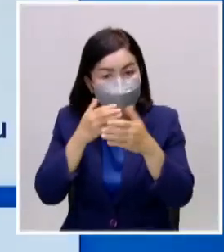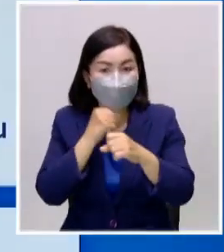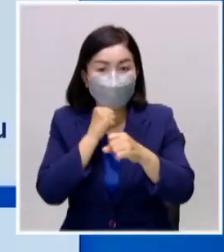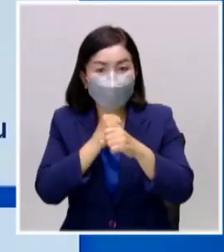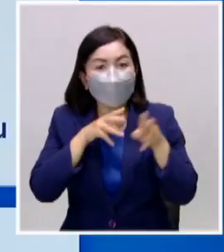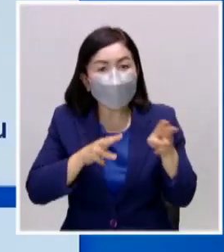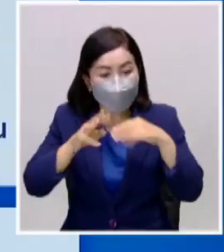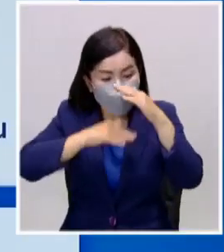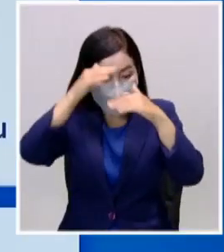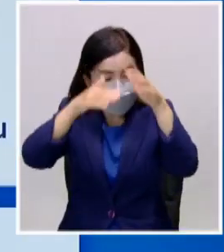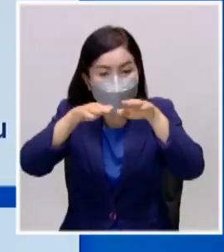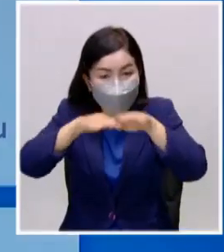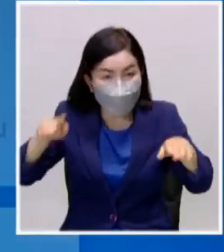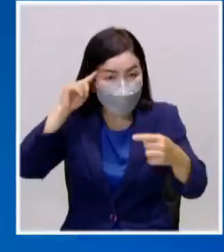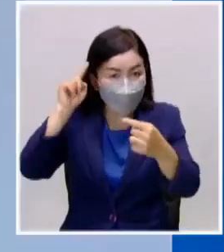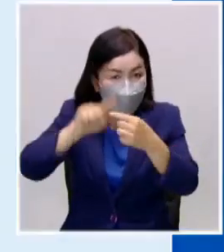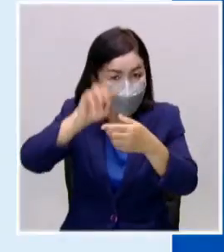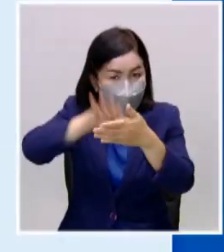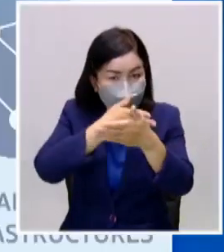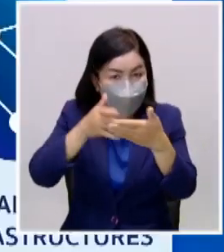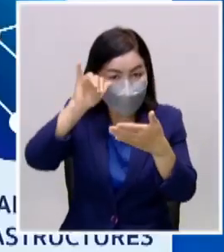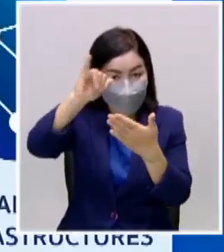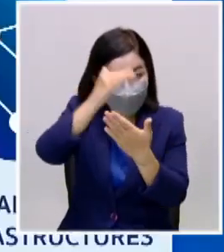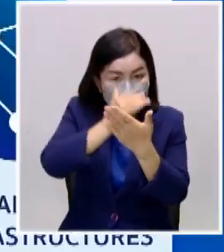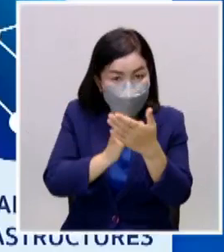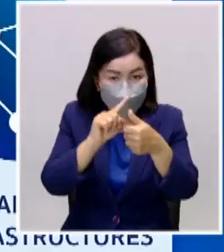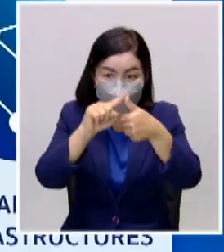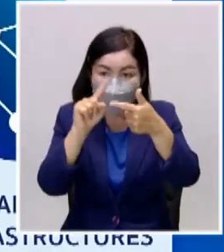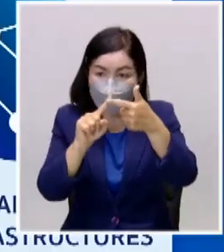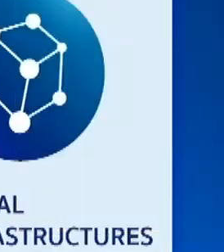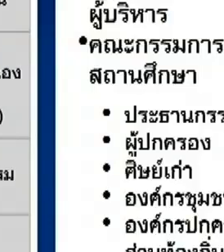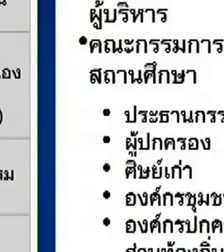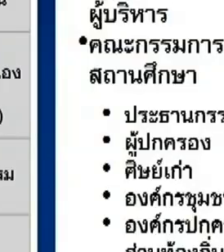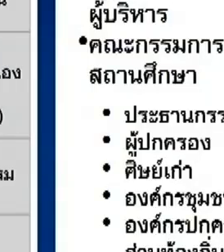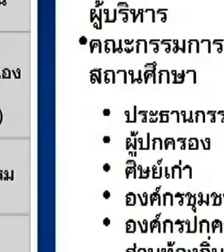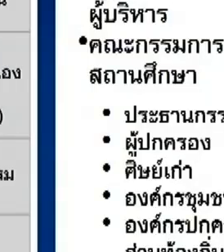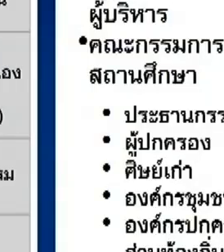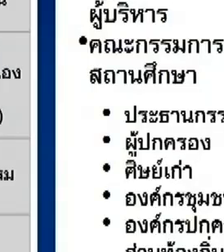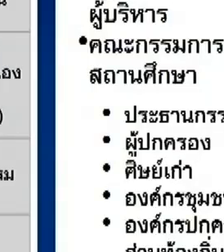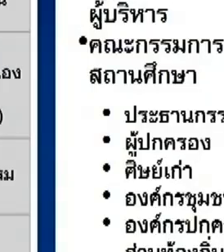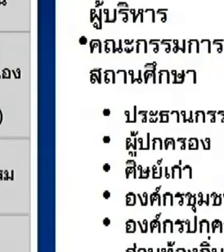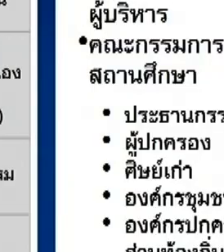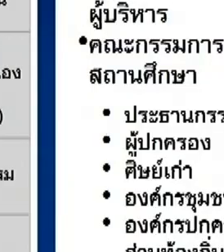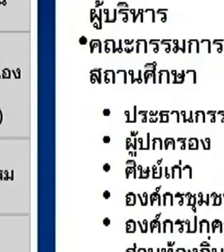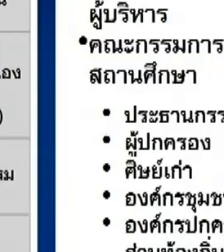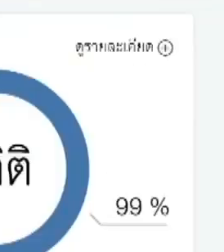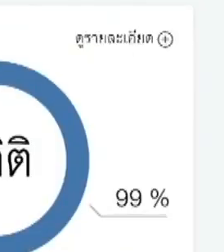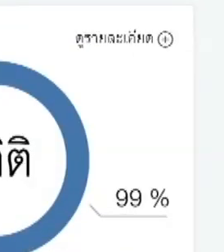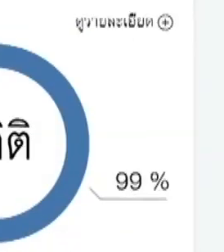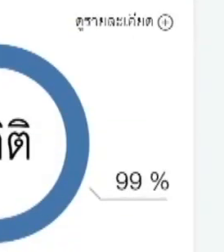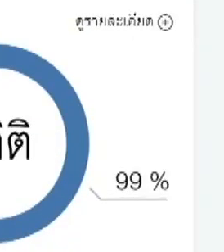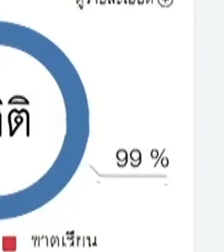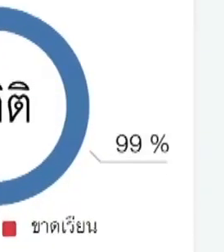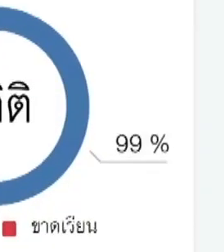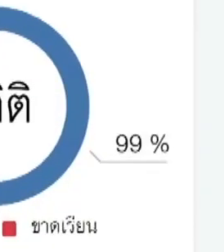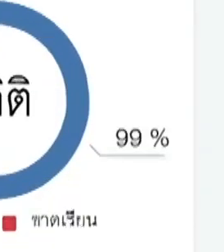นแนวทางการพัฒนาตาม5ยุทธศาสตร์หลักของการยกระดับคุณภาพการศึกษาไทยร่วมกันในที่ประชุมค่ะมีมติ